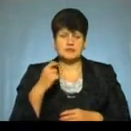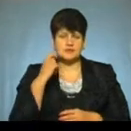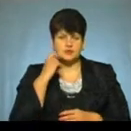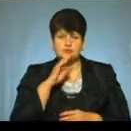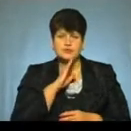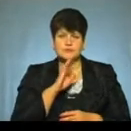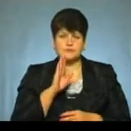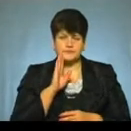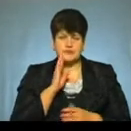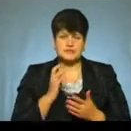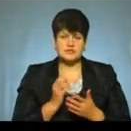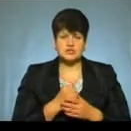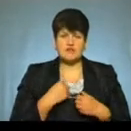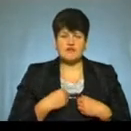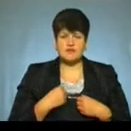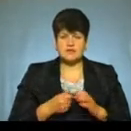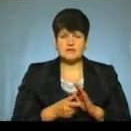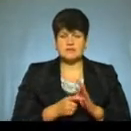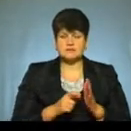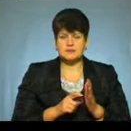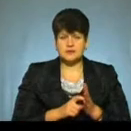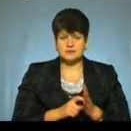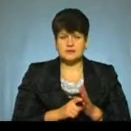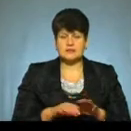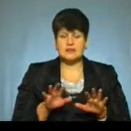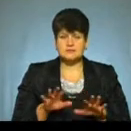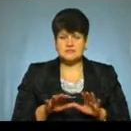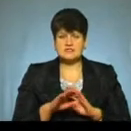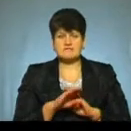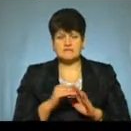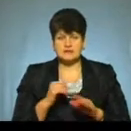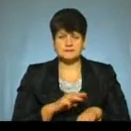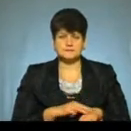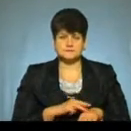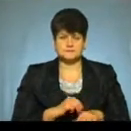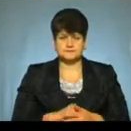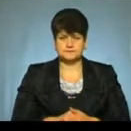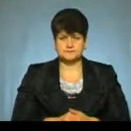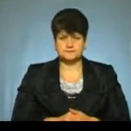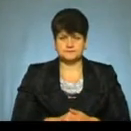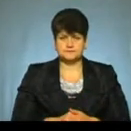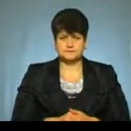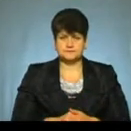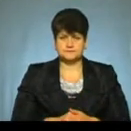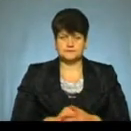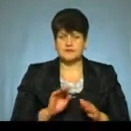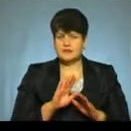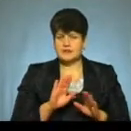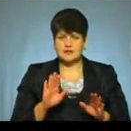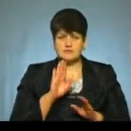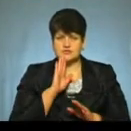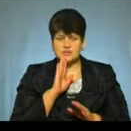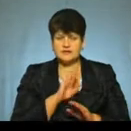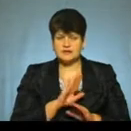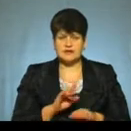матері хлопчика знайшли у ванній кімнаті, розповідає чоловік. На місце викликали правоохоронців. Не в жінки, не в